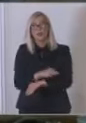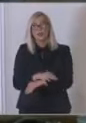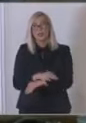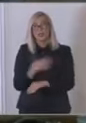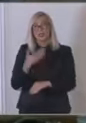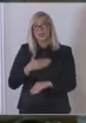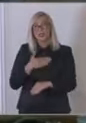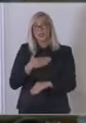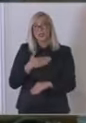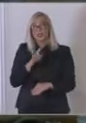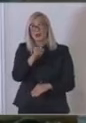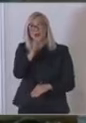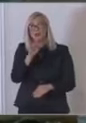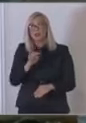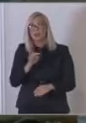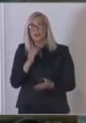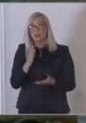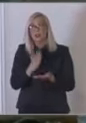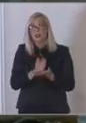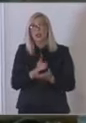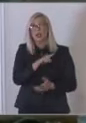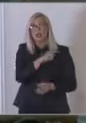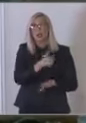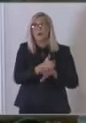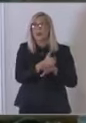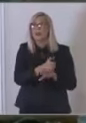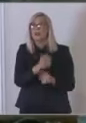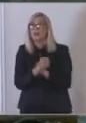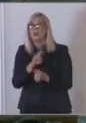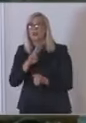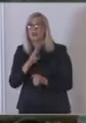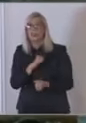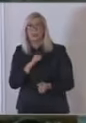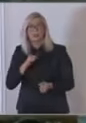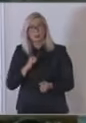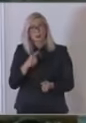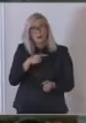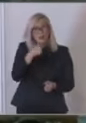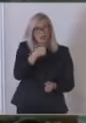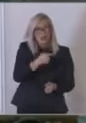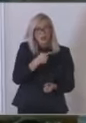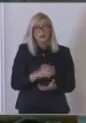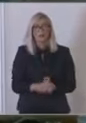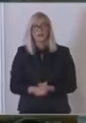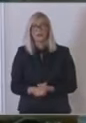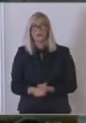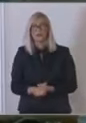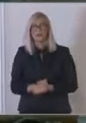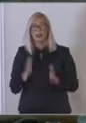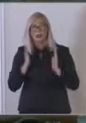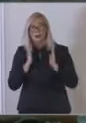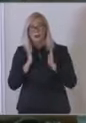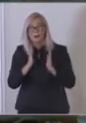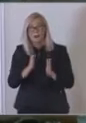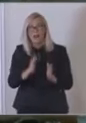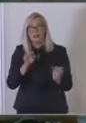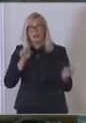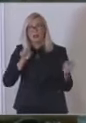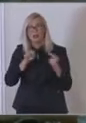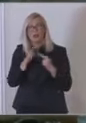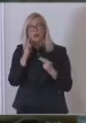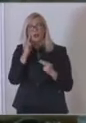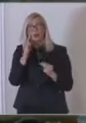Dua që të parashtroj pyetjen deri tek kryeministri Zaev, edhe vetë përmendet që rruga